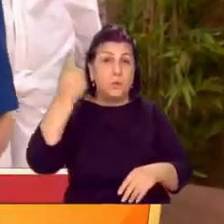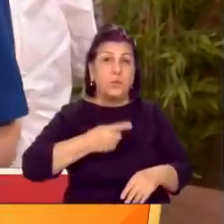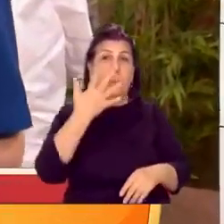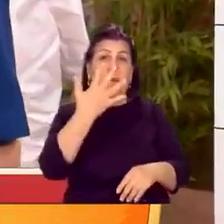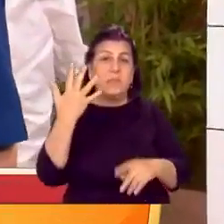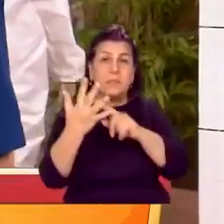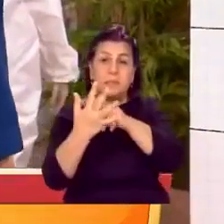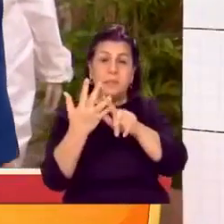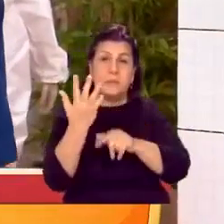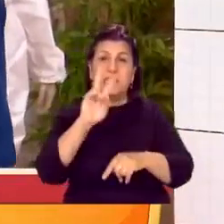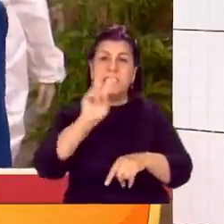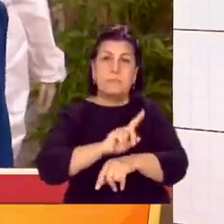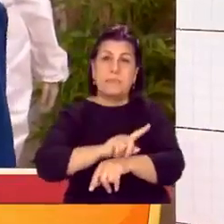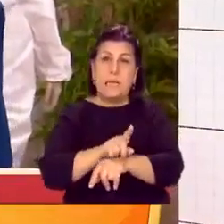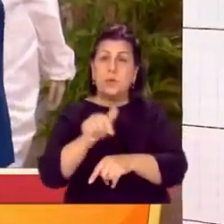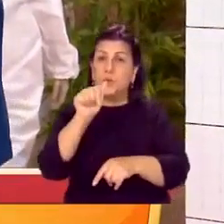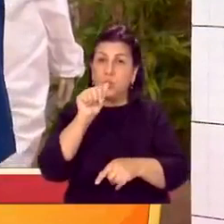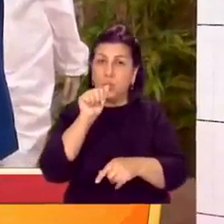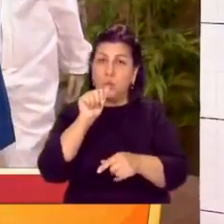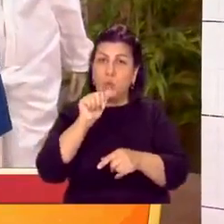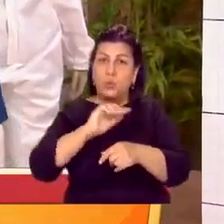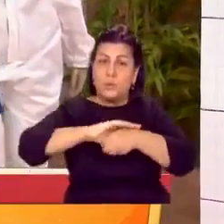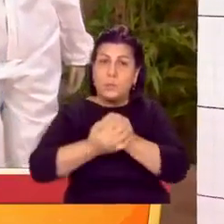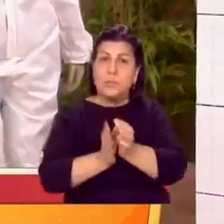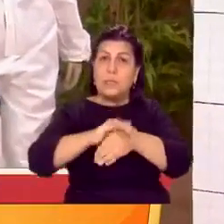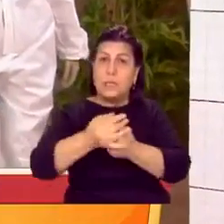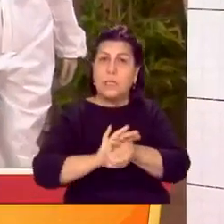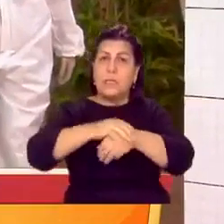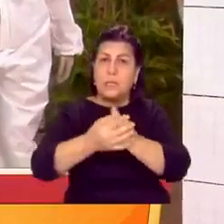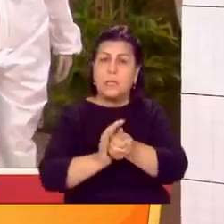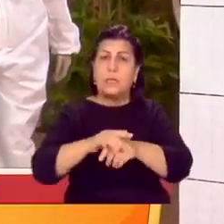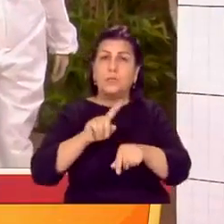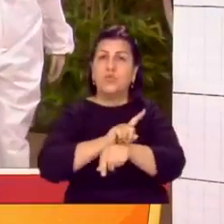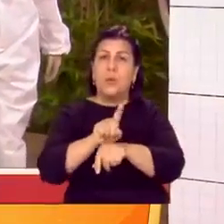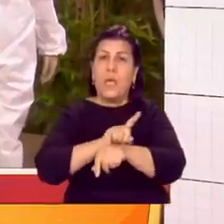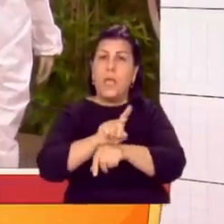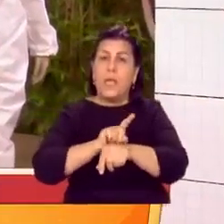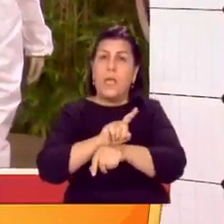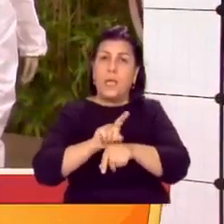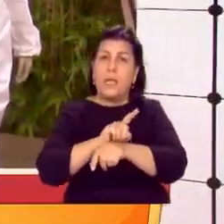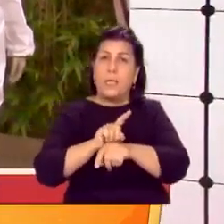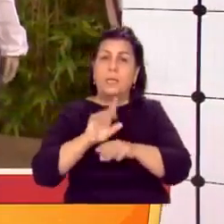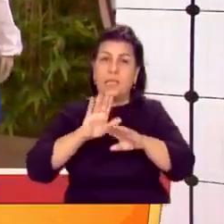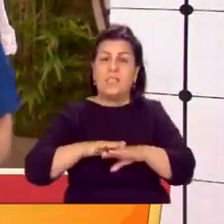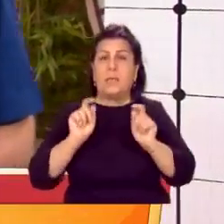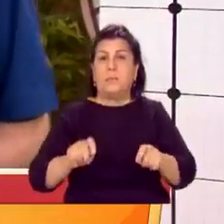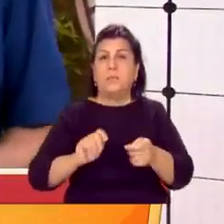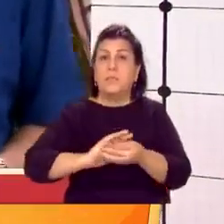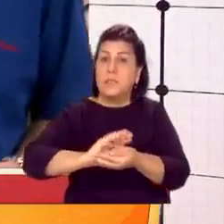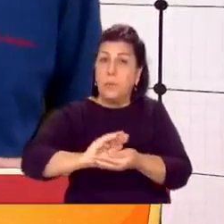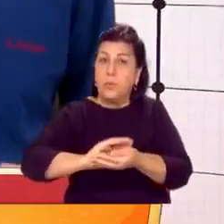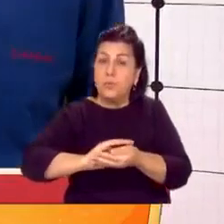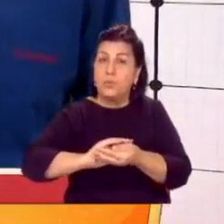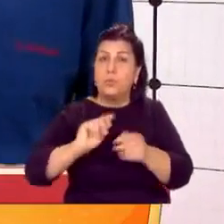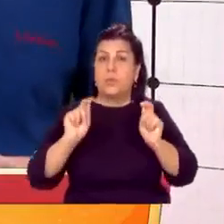beşimiz yirmi saniye ellerini suyla yıkıyorlar bu süreyi mutlaka yirmi saniye getirmemiz gerekiyor sabun